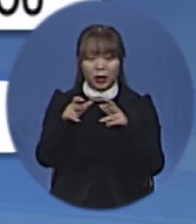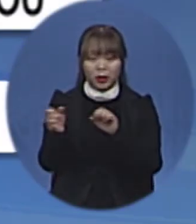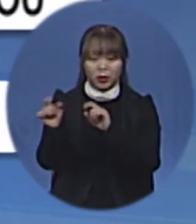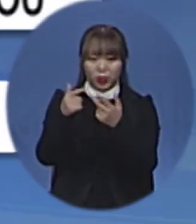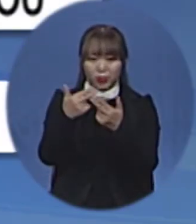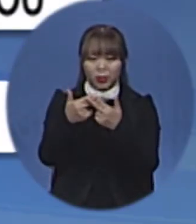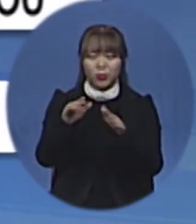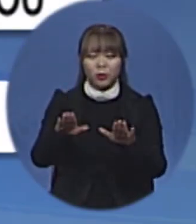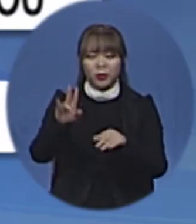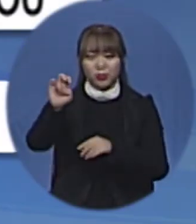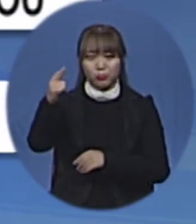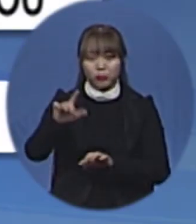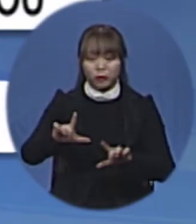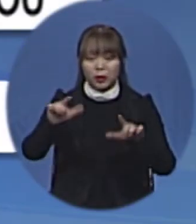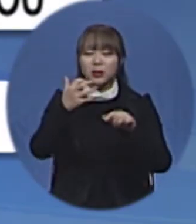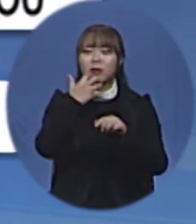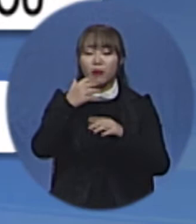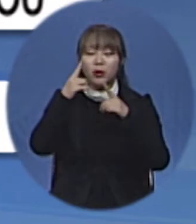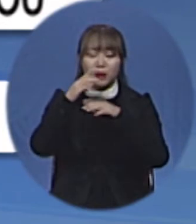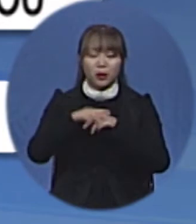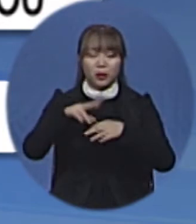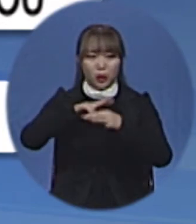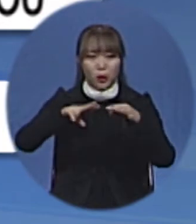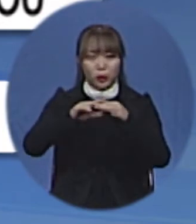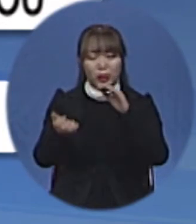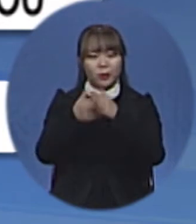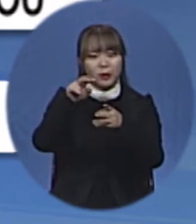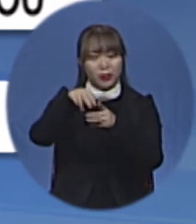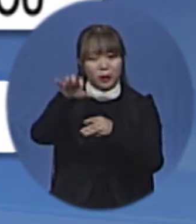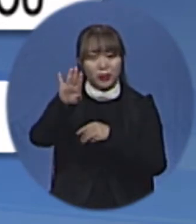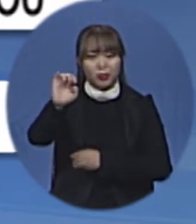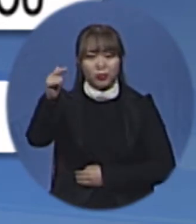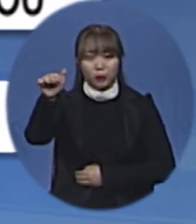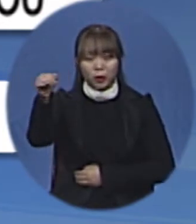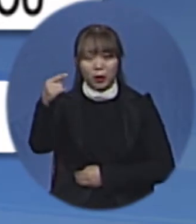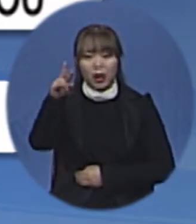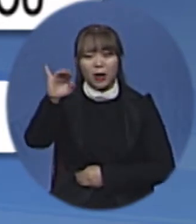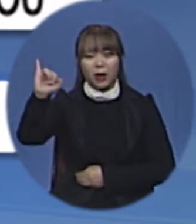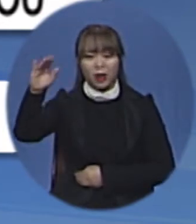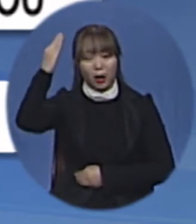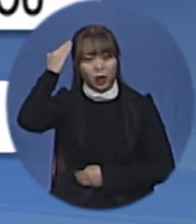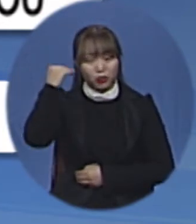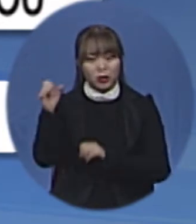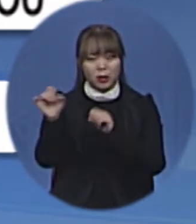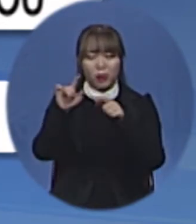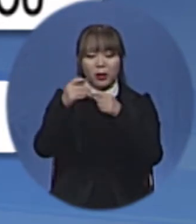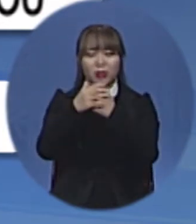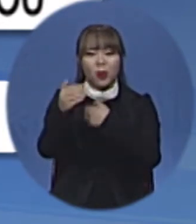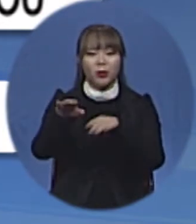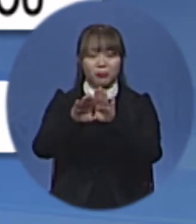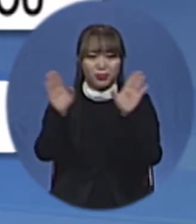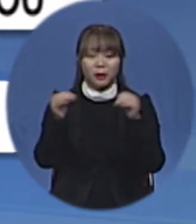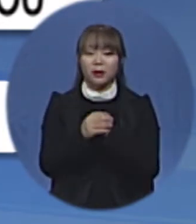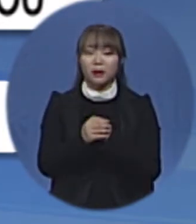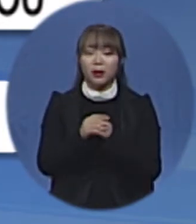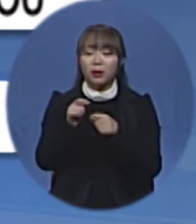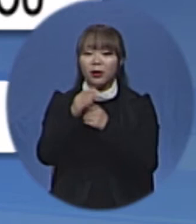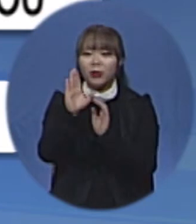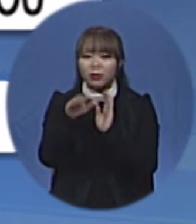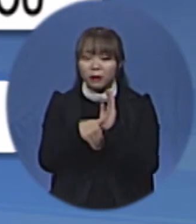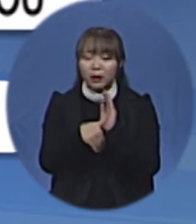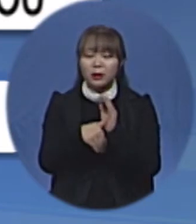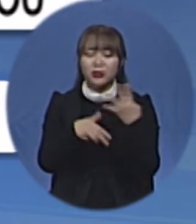한국장애인재활협회가 이달 26일 서울 여의도 이룸센터에서 제46회 RI 코리아 재활대회를 개막합니다.